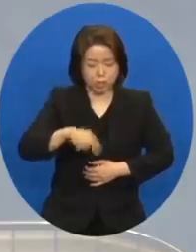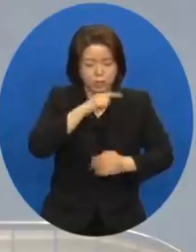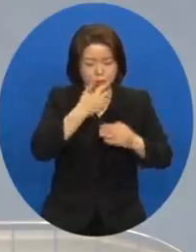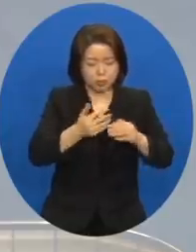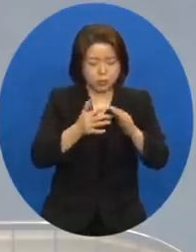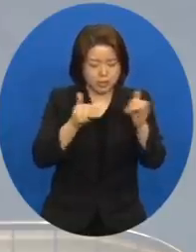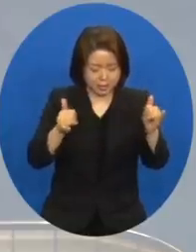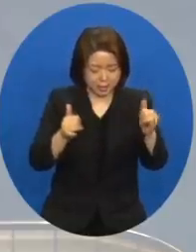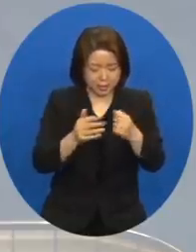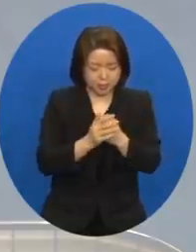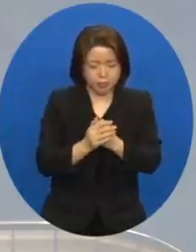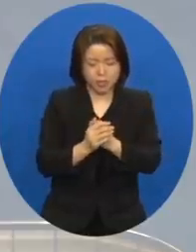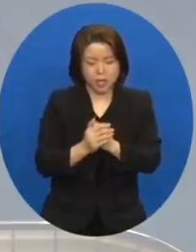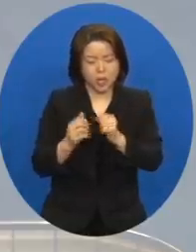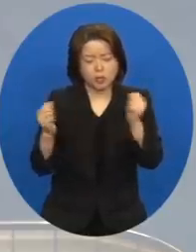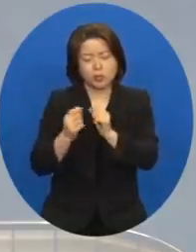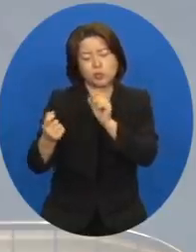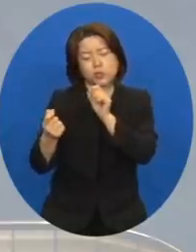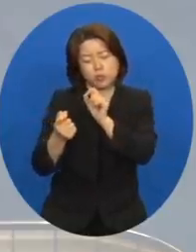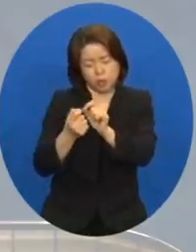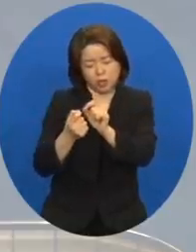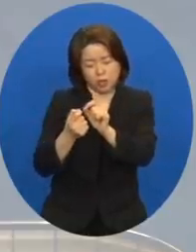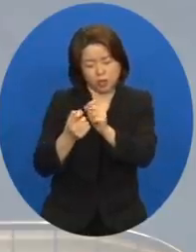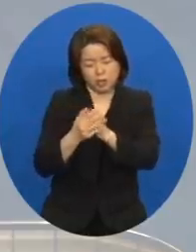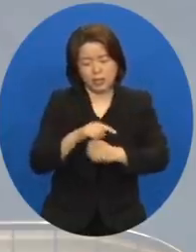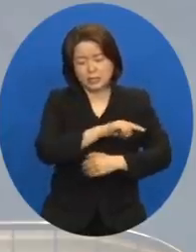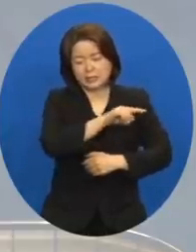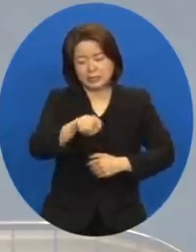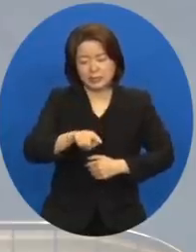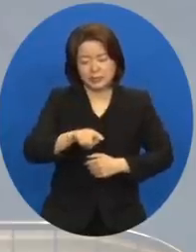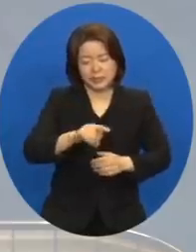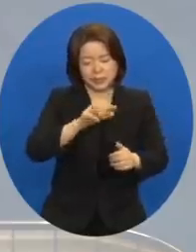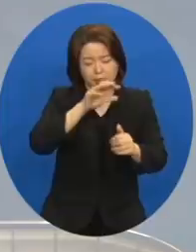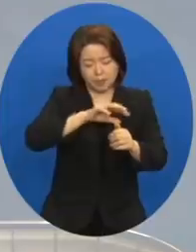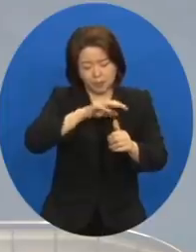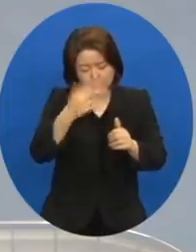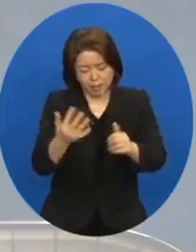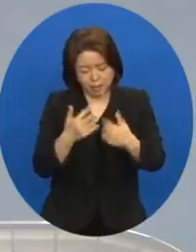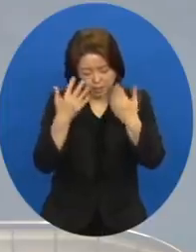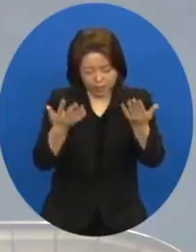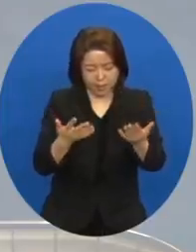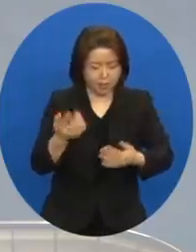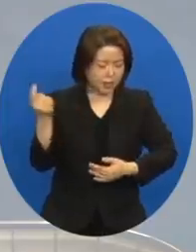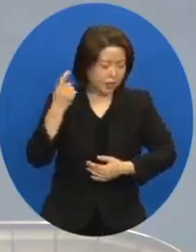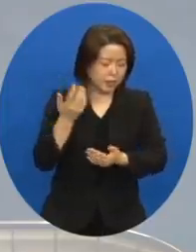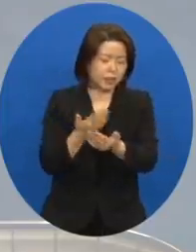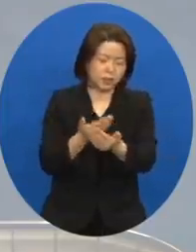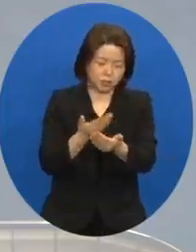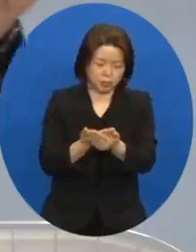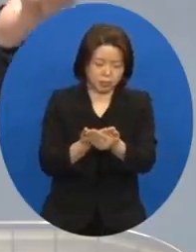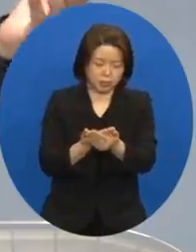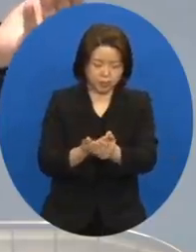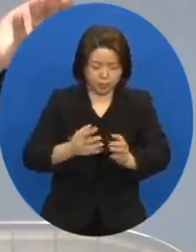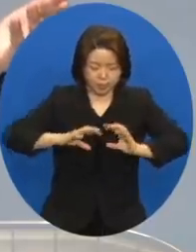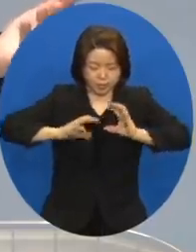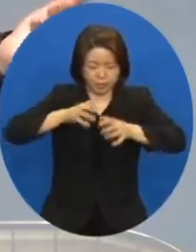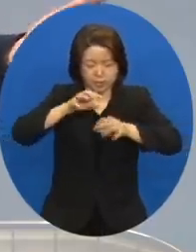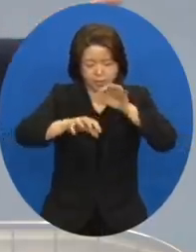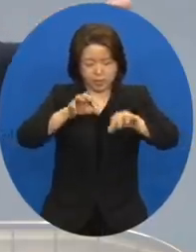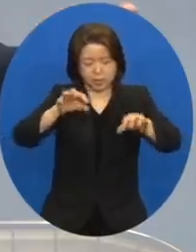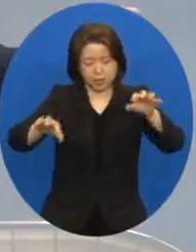추위가 다가오는데 저들의 석방 소식을 듣게 해 주옵소서 세계 열방에